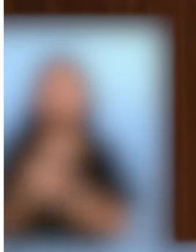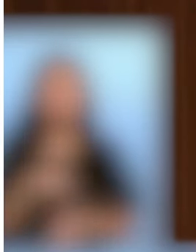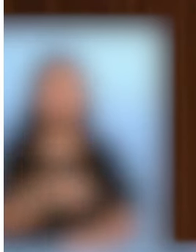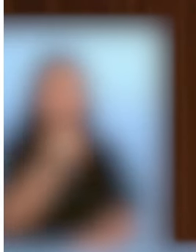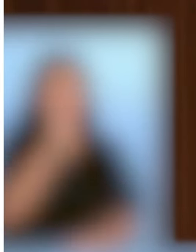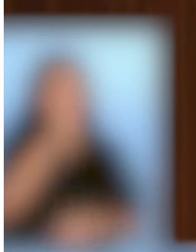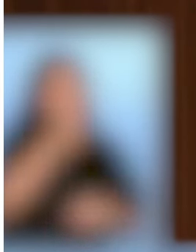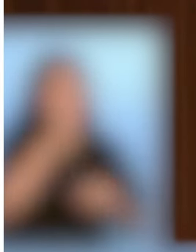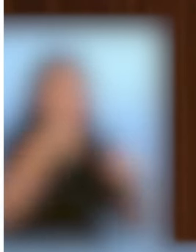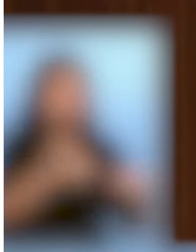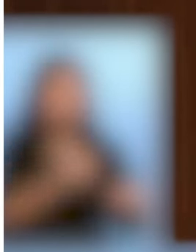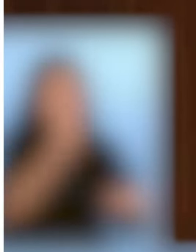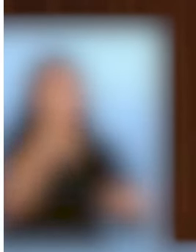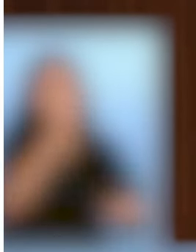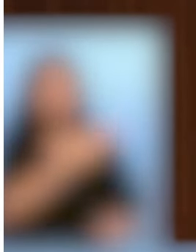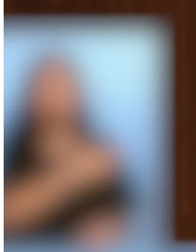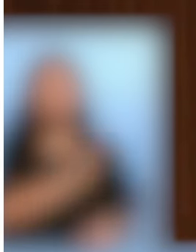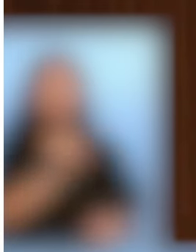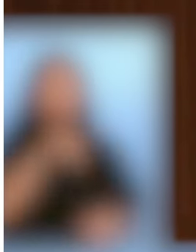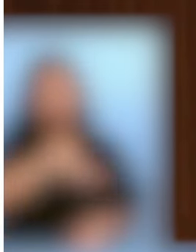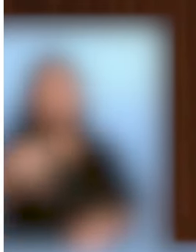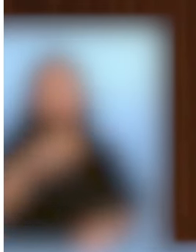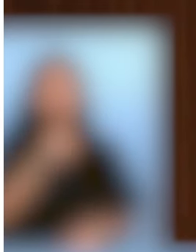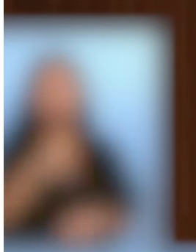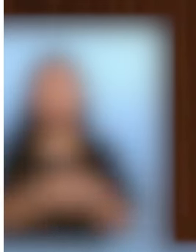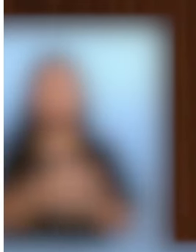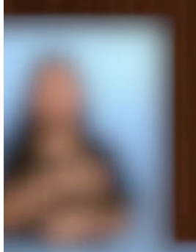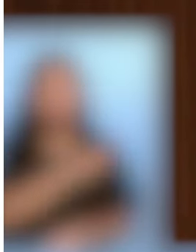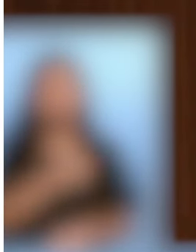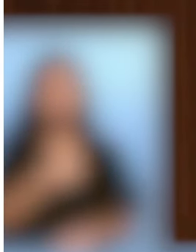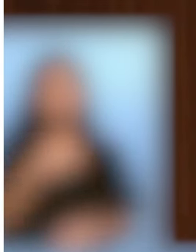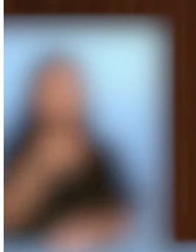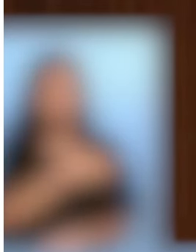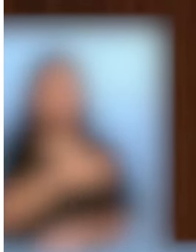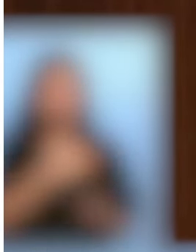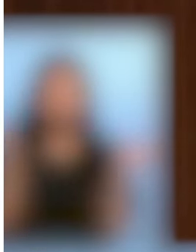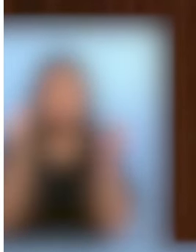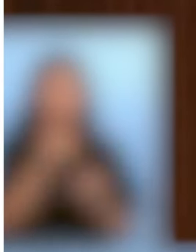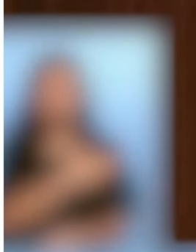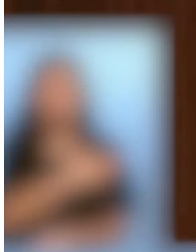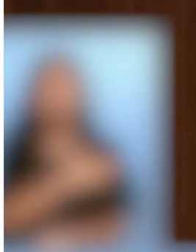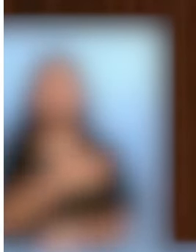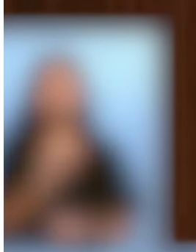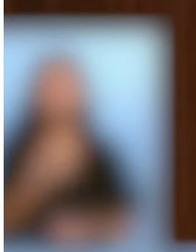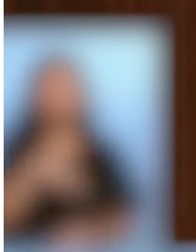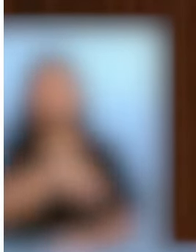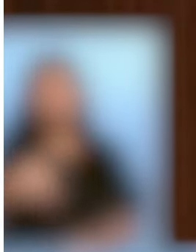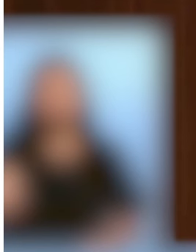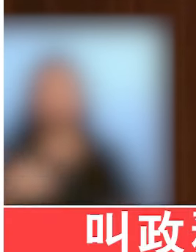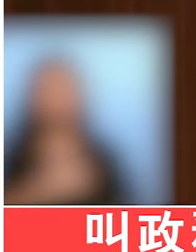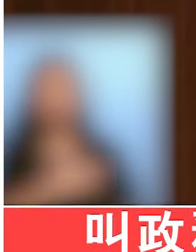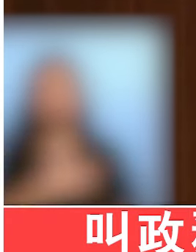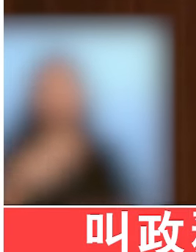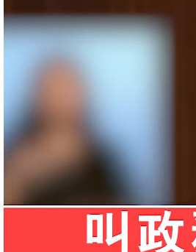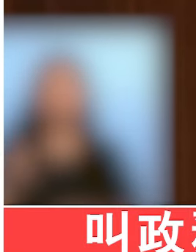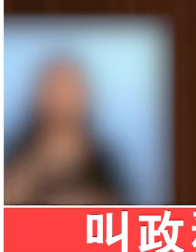有責任。咁所以一方面我哋會按住郭議員嘅提議咧，認真再跨局咁嘅研究啦，